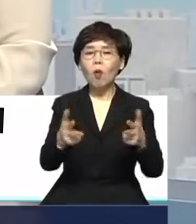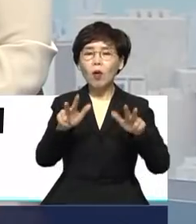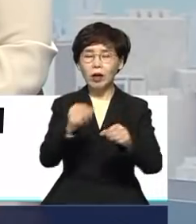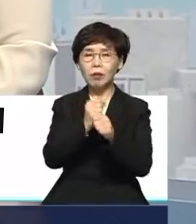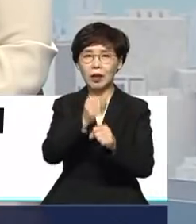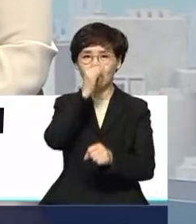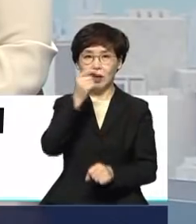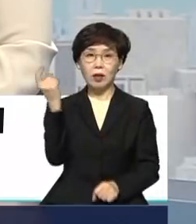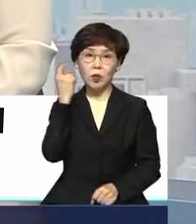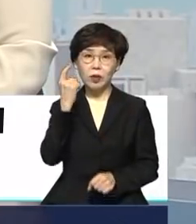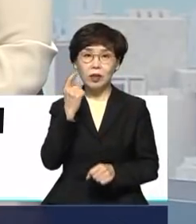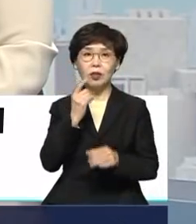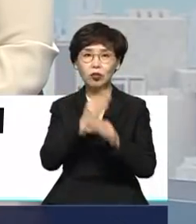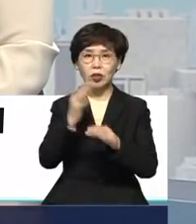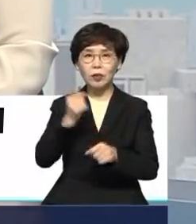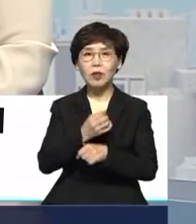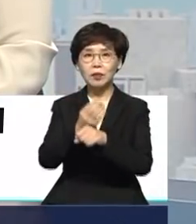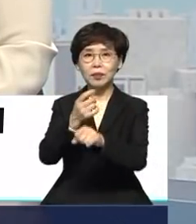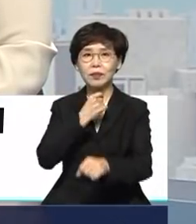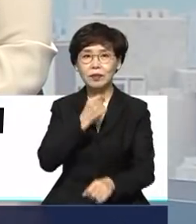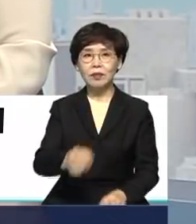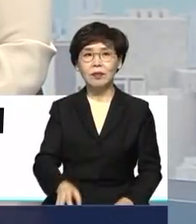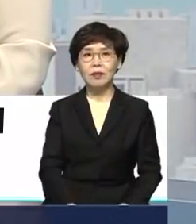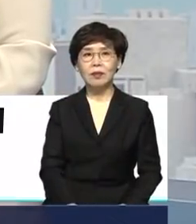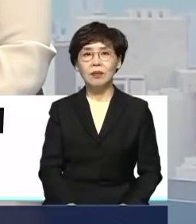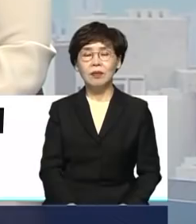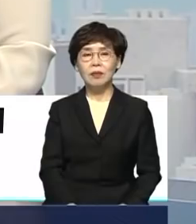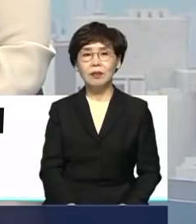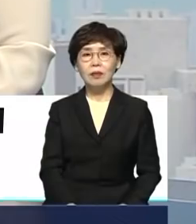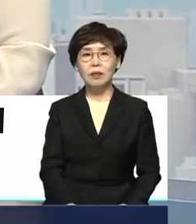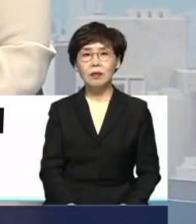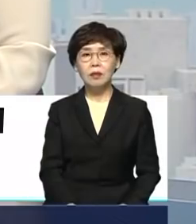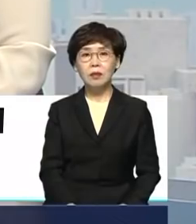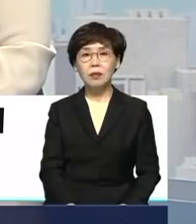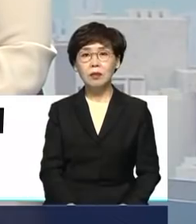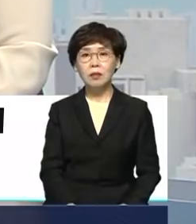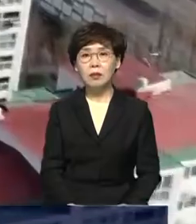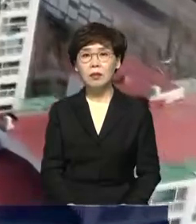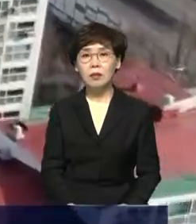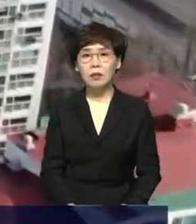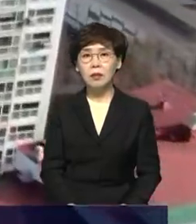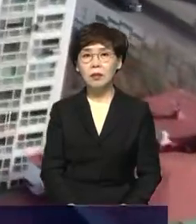있다는 소식을 중심으로 전해드리겠습니다. 유영수 기자입니다.